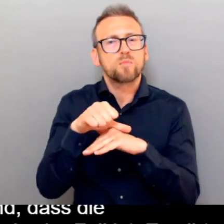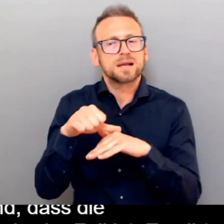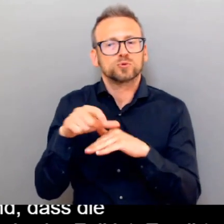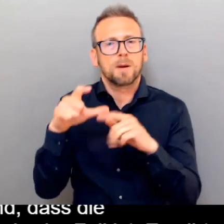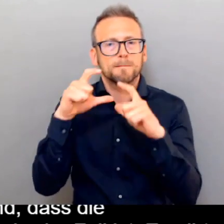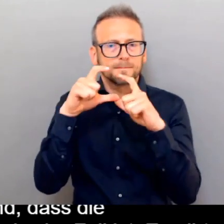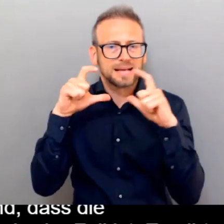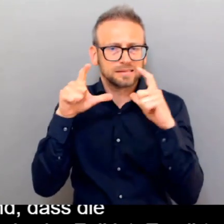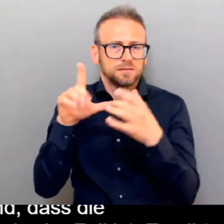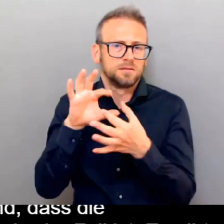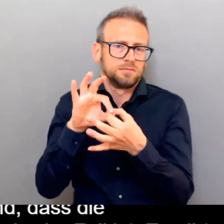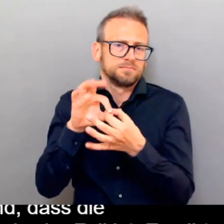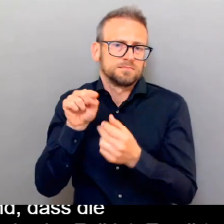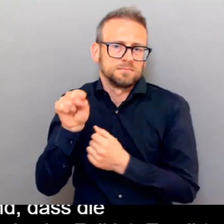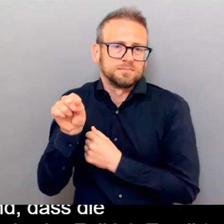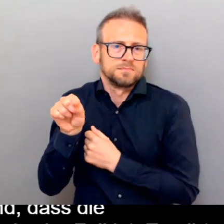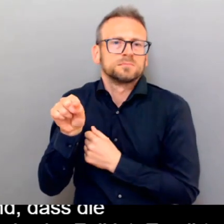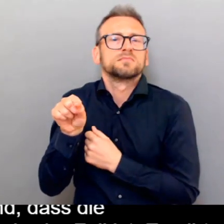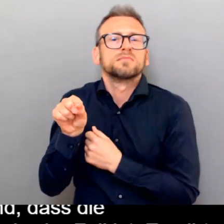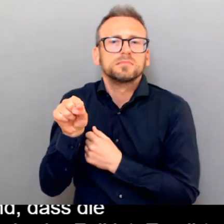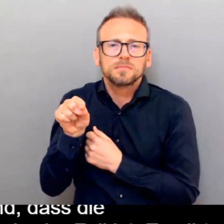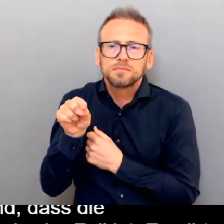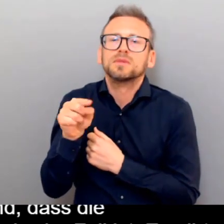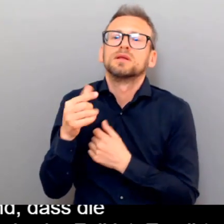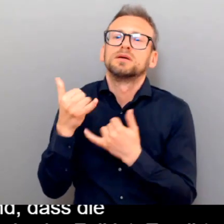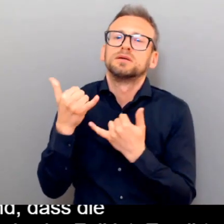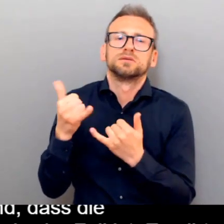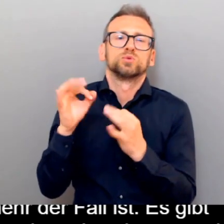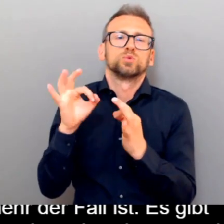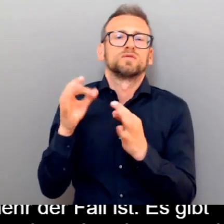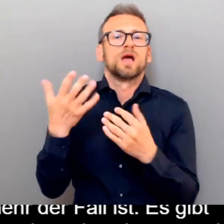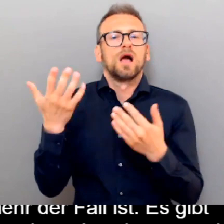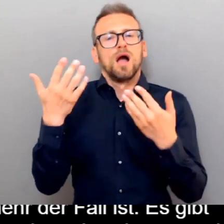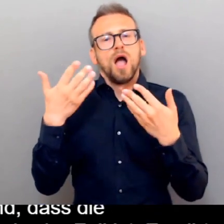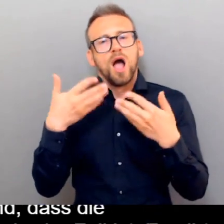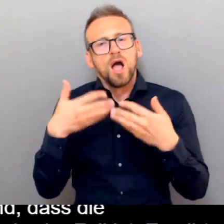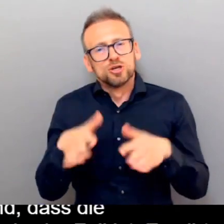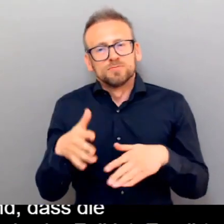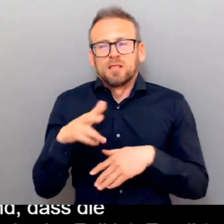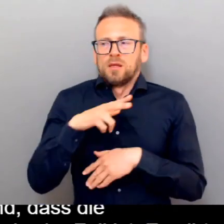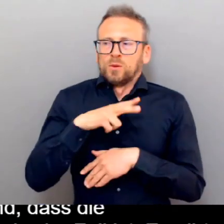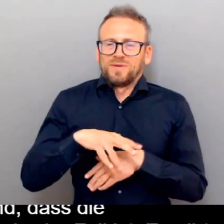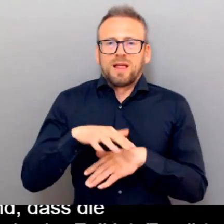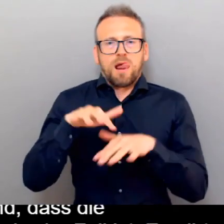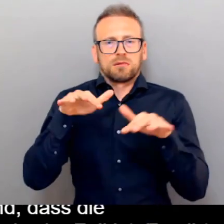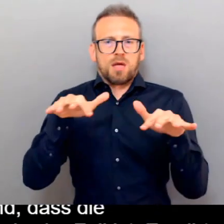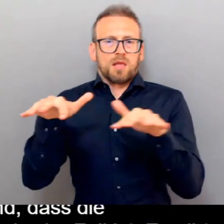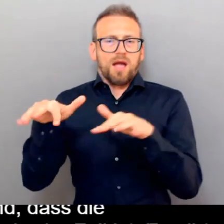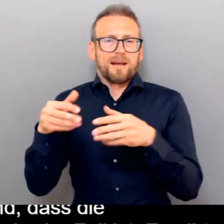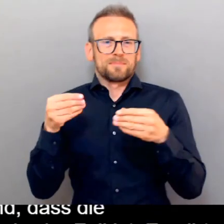uns dann, um die Intensivkapazitäten auch weiter auszubauen, ja sehr darum bemüht, hier auch